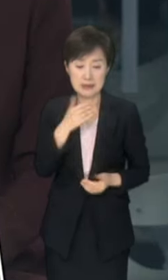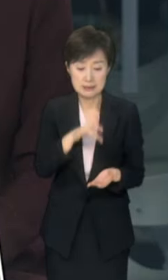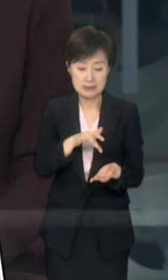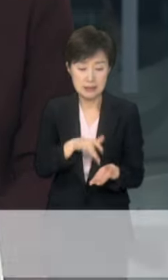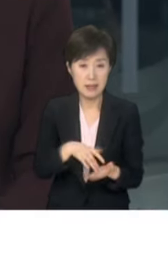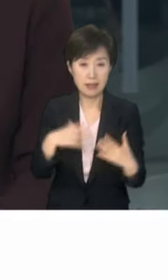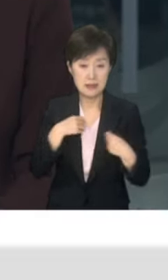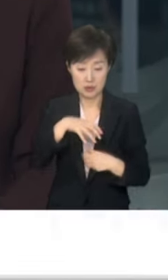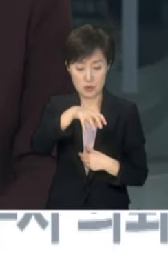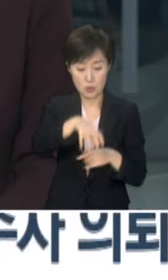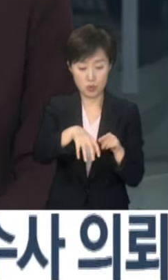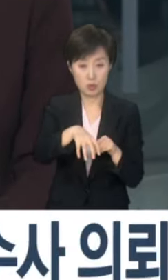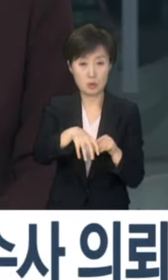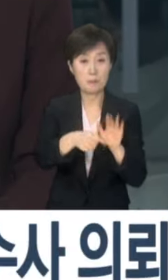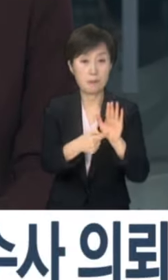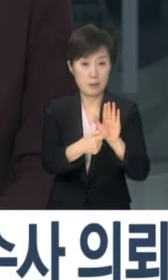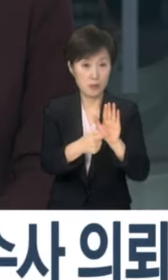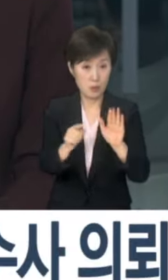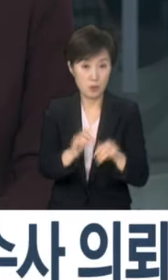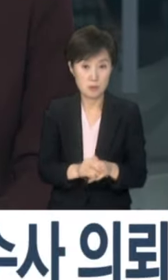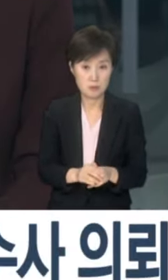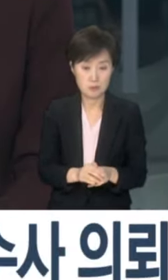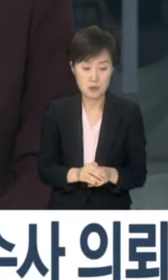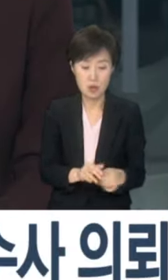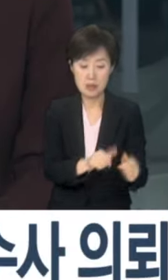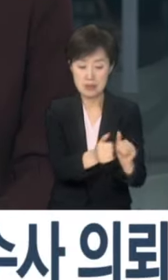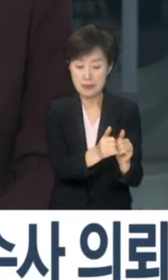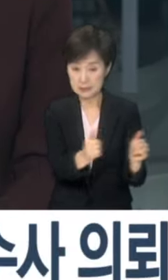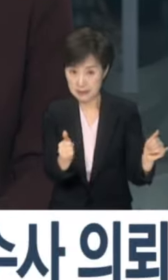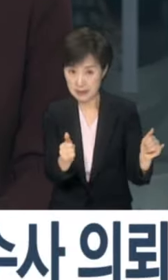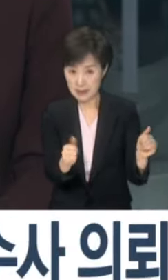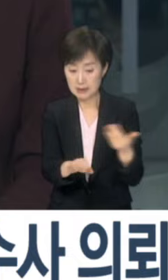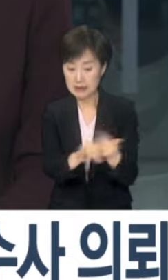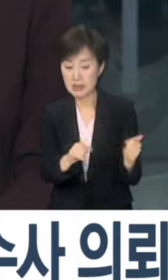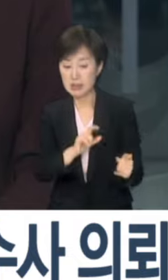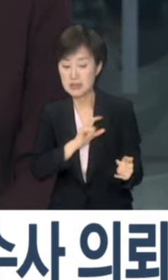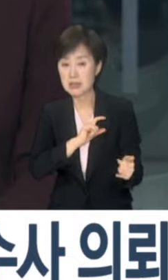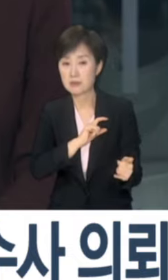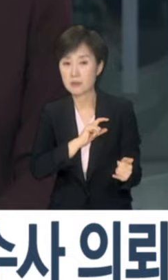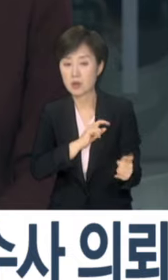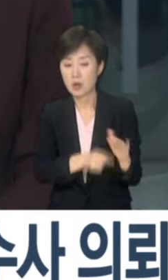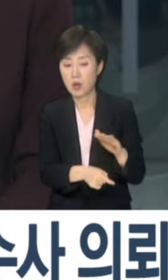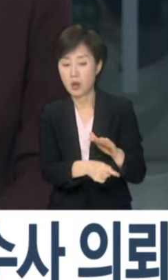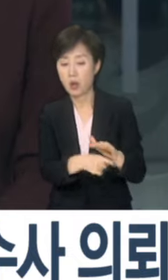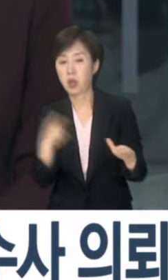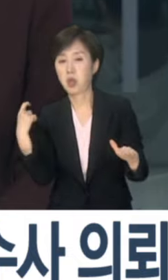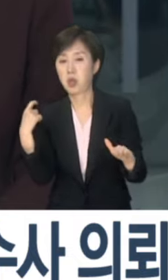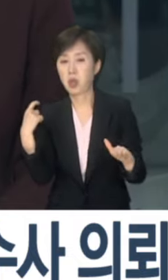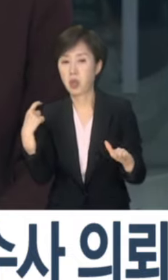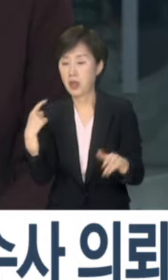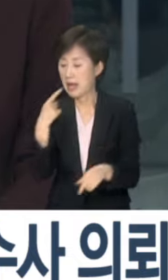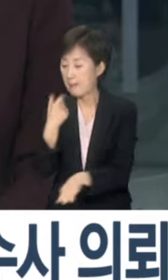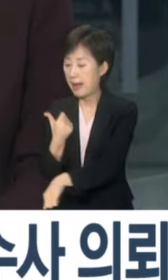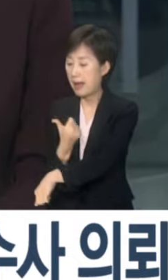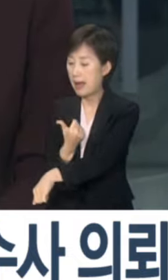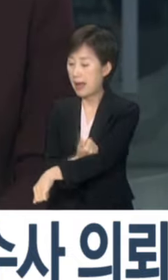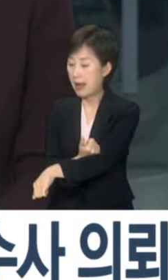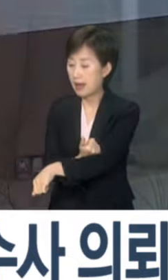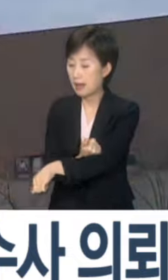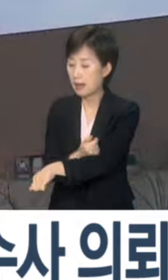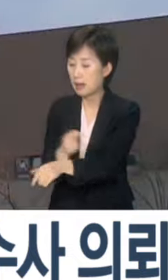식품 의약품 안전처가 사망자가 타인의 명의를 도용해서 의료용 마약류를 처방받은 것으로 의심되는